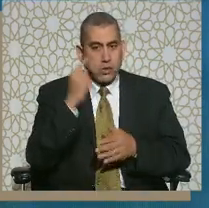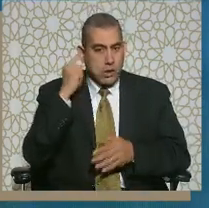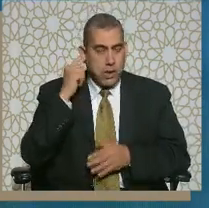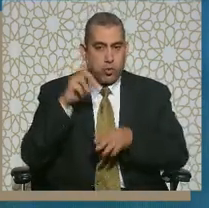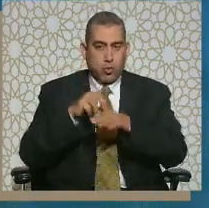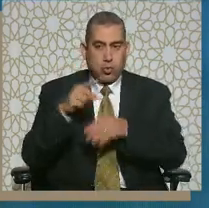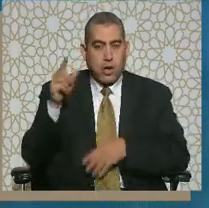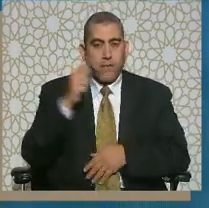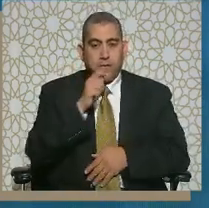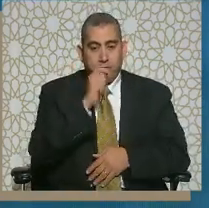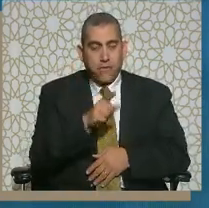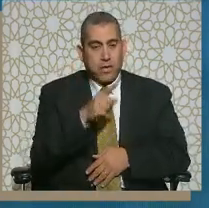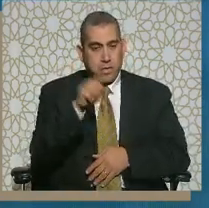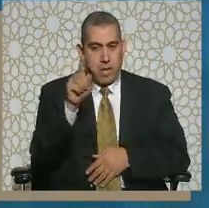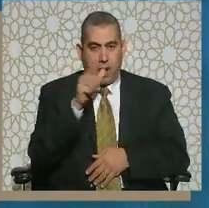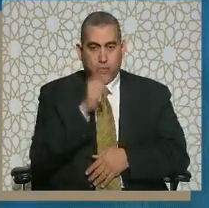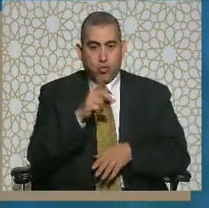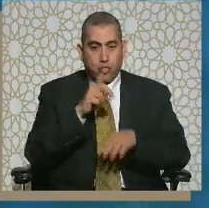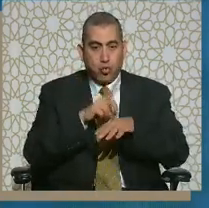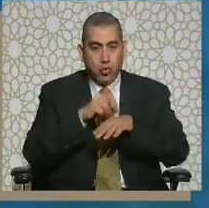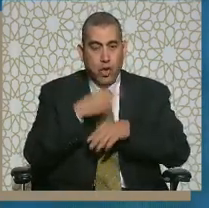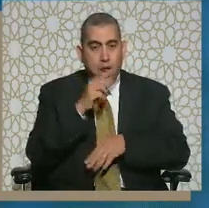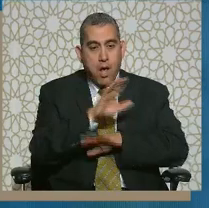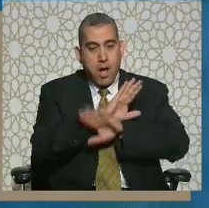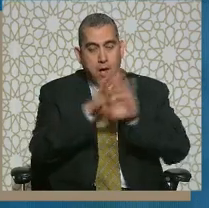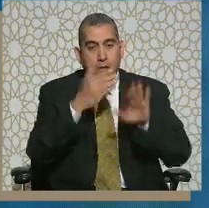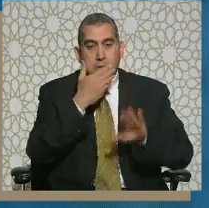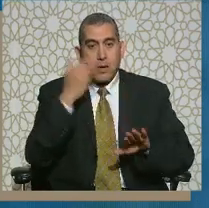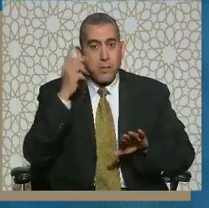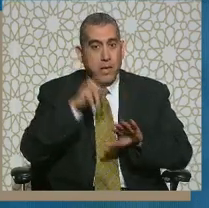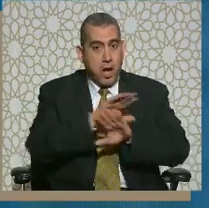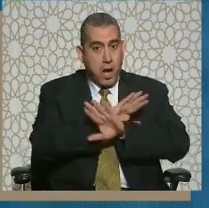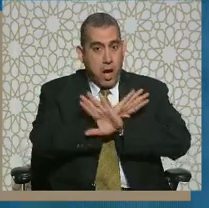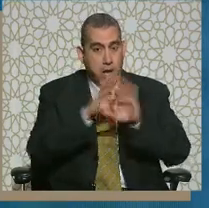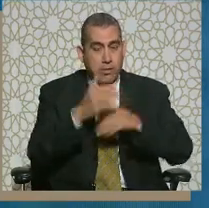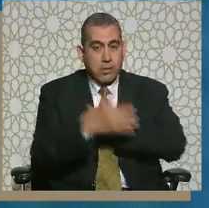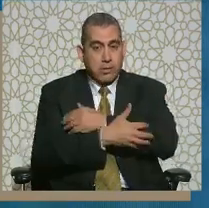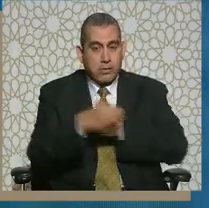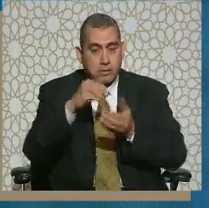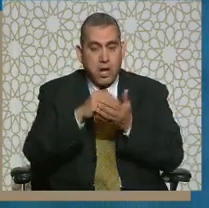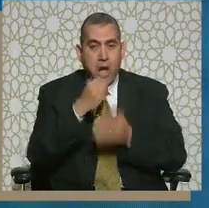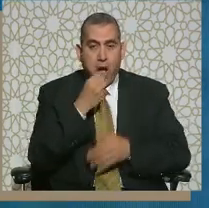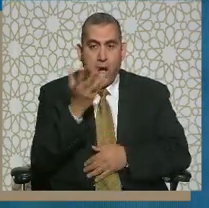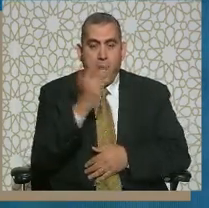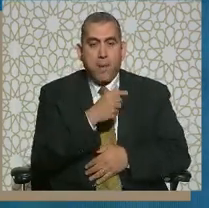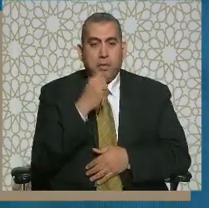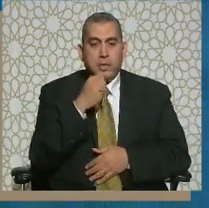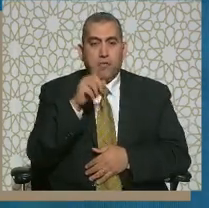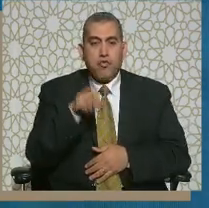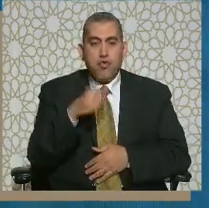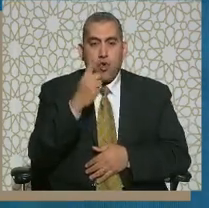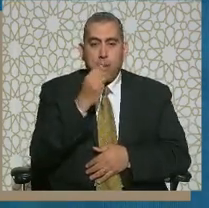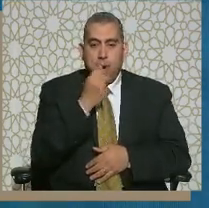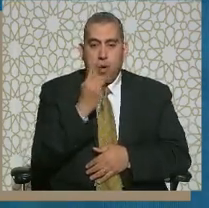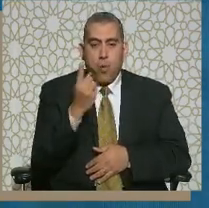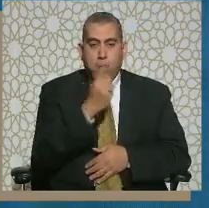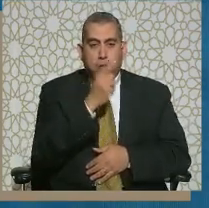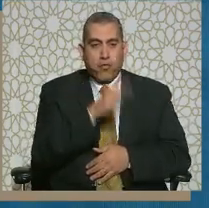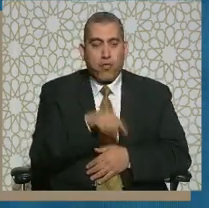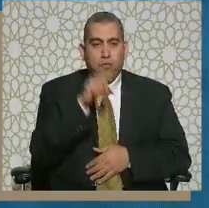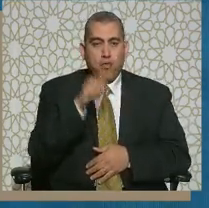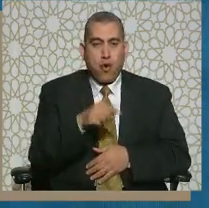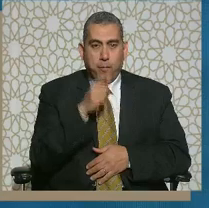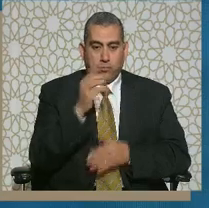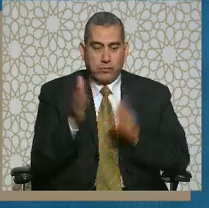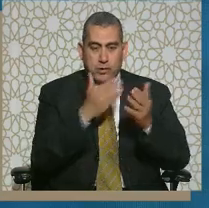صحيح واذا كان الدكتور قال لك خلاص انت مش هتصومي تاني هتط امي عن كل يوم مسكين هتط عن كل يوم مسكين خلاص خلصنا